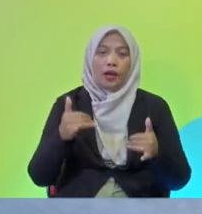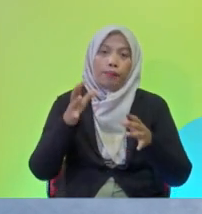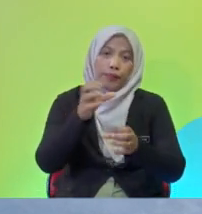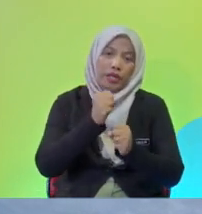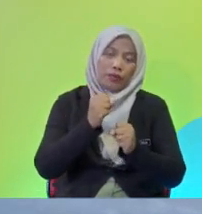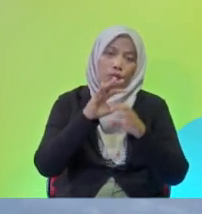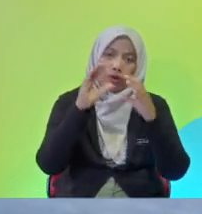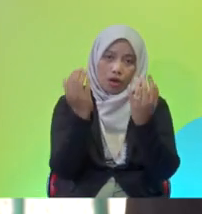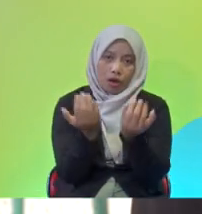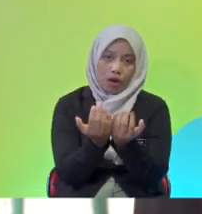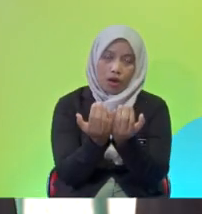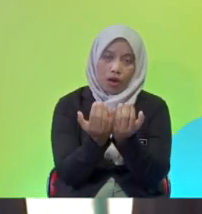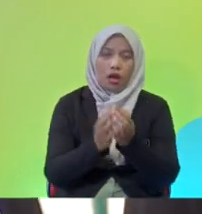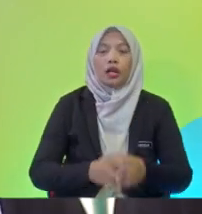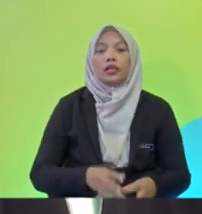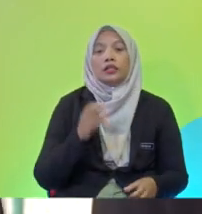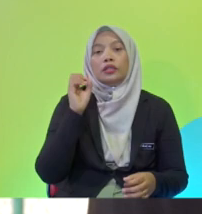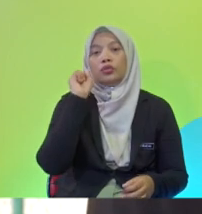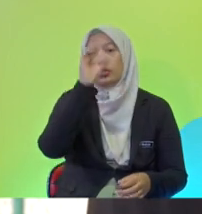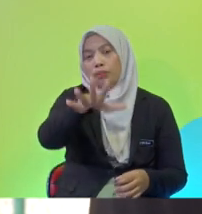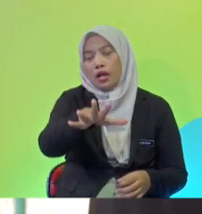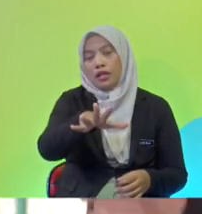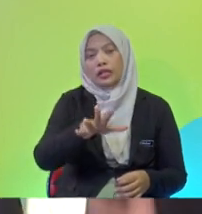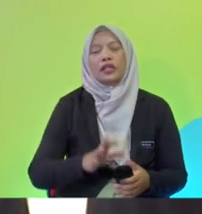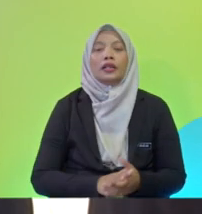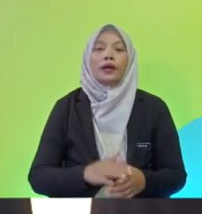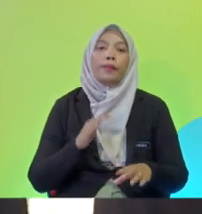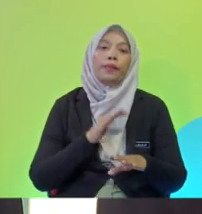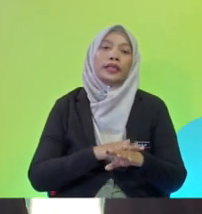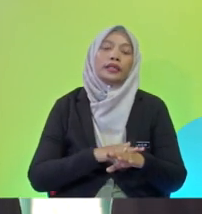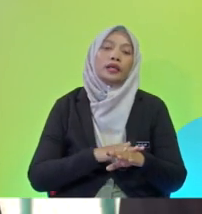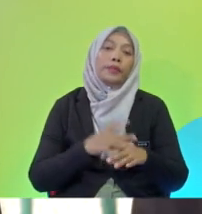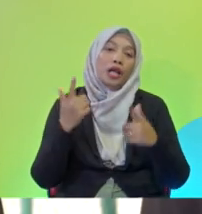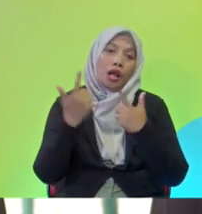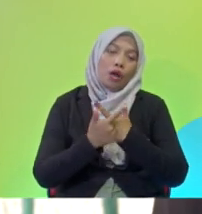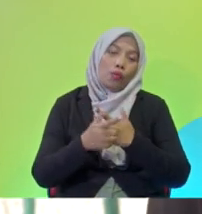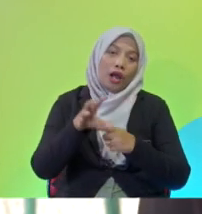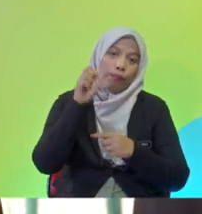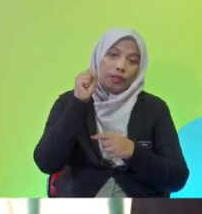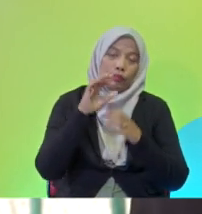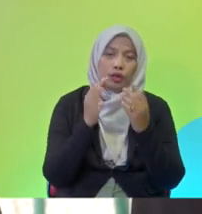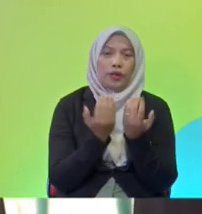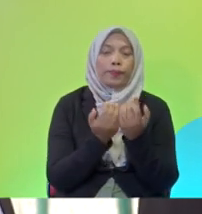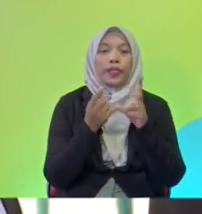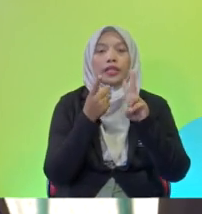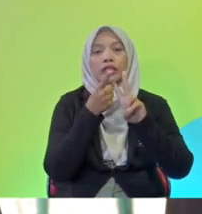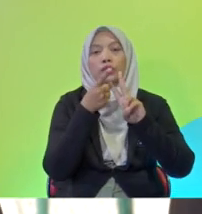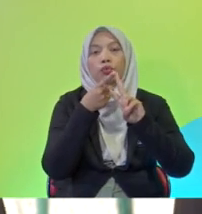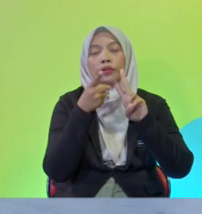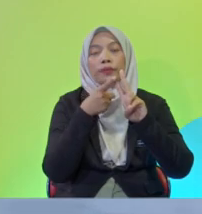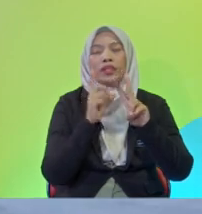paskan kepada teammate yang lain so dia orang boleh terus baling ketika pihak lawan sedang mengambil bola. Itu yang pertama.